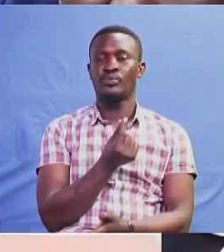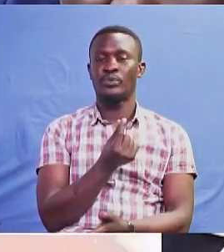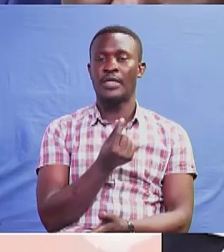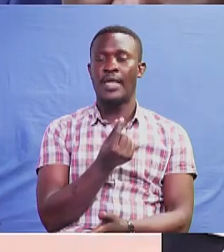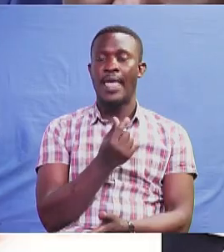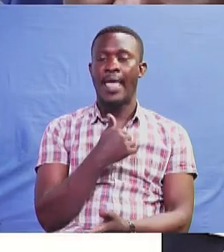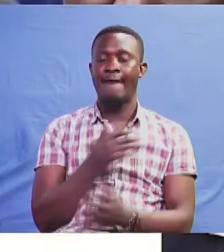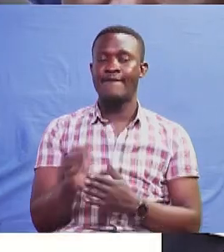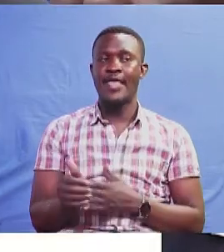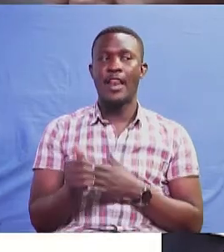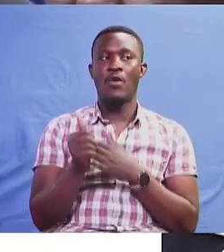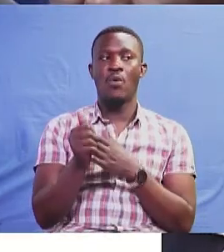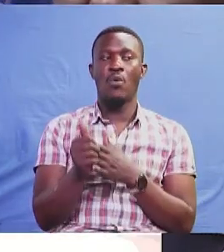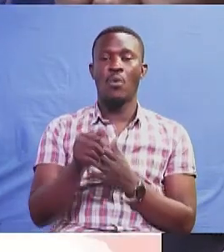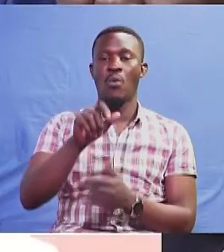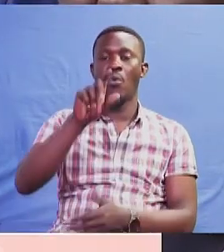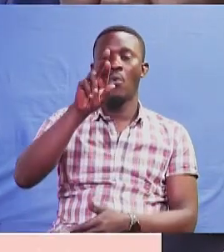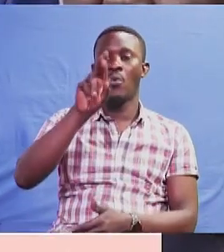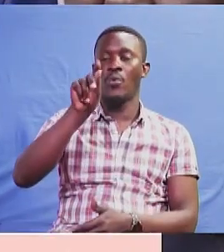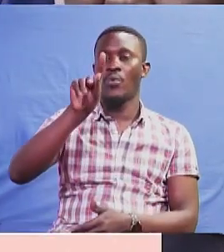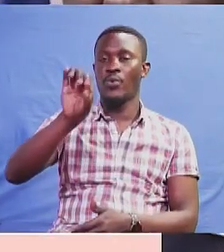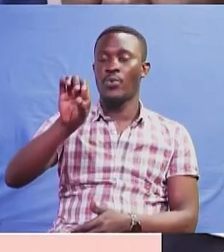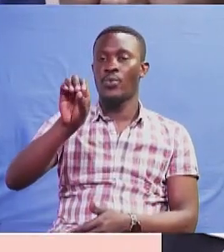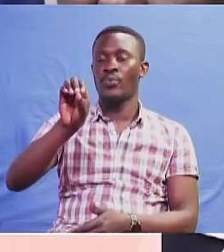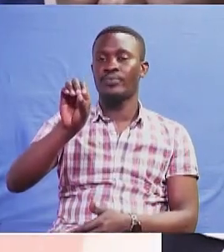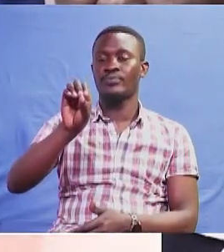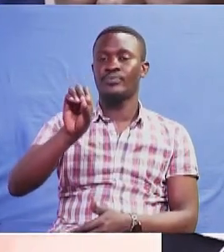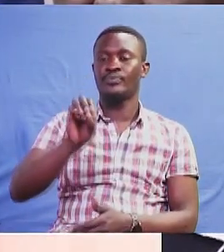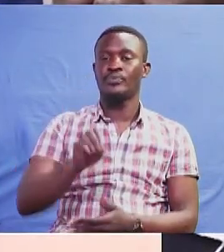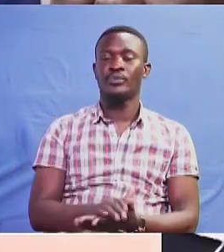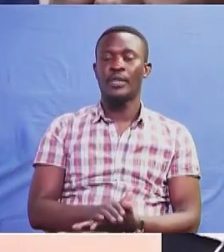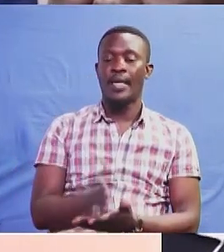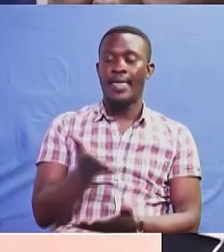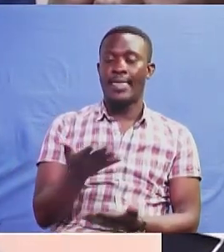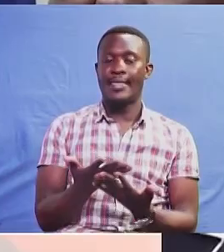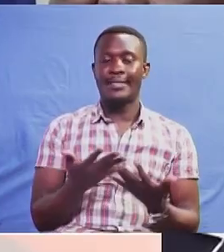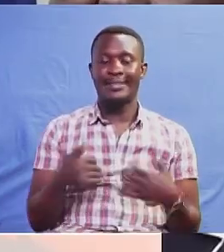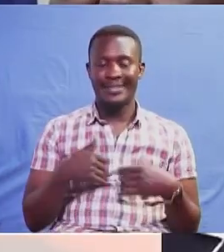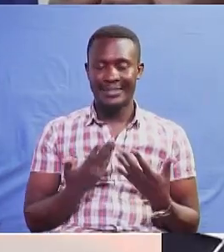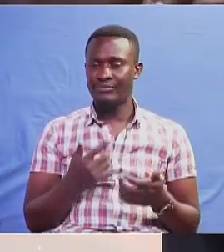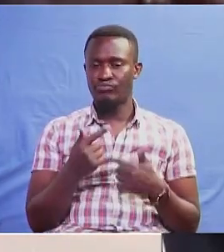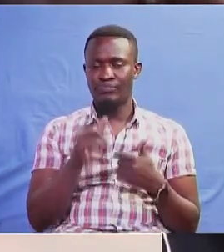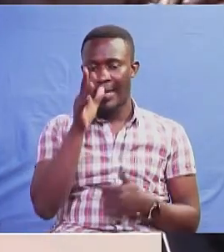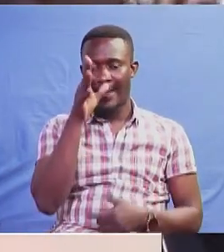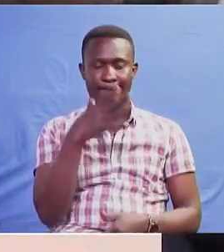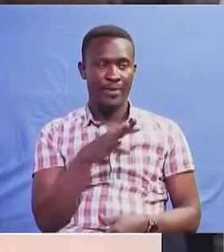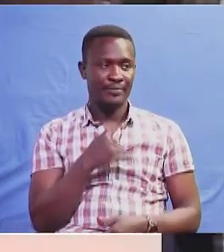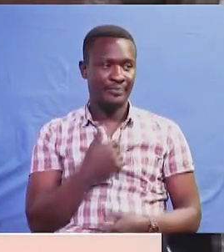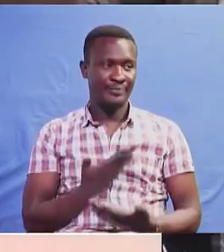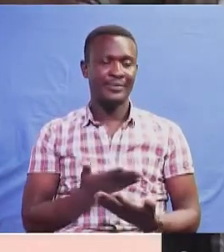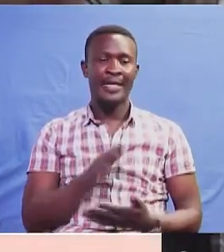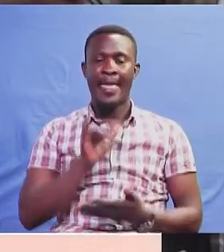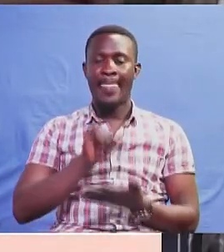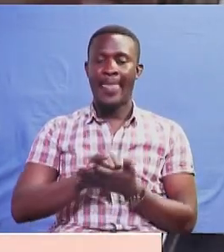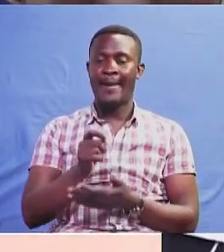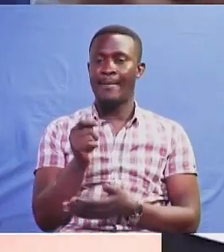Ilikuwa inaongozwa na Ruku MP wa Mbere North. Hii ni mambo ya kupotosha watu. Hizo pesa